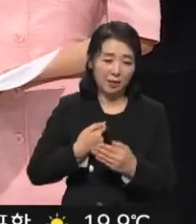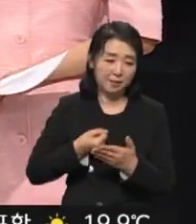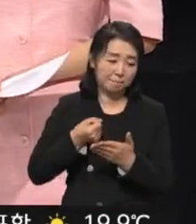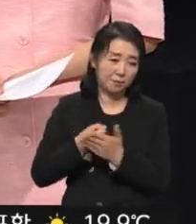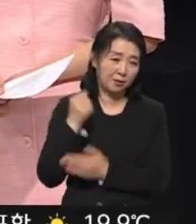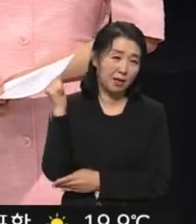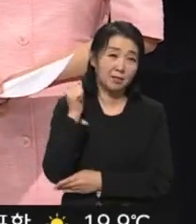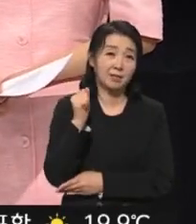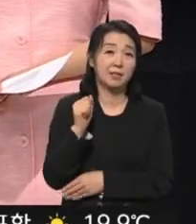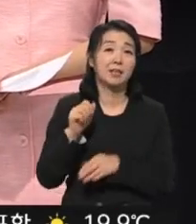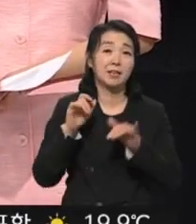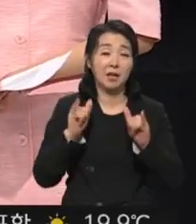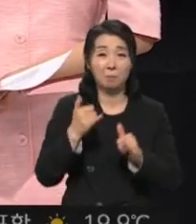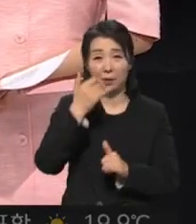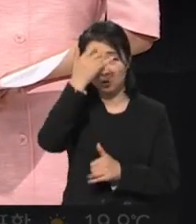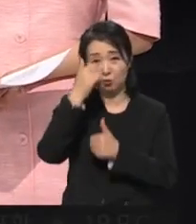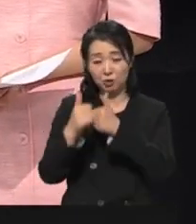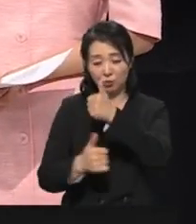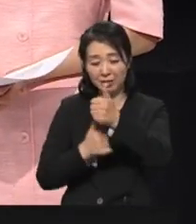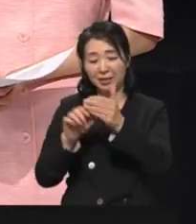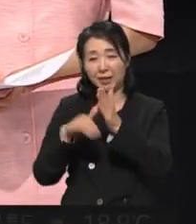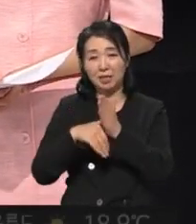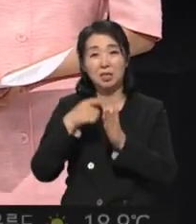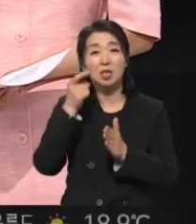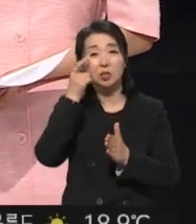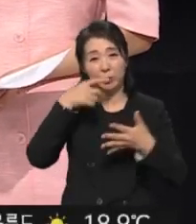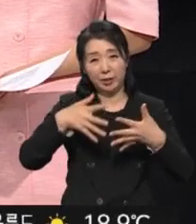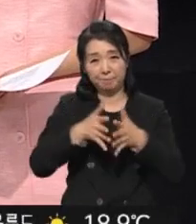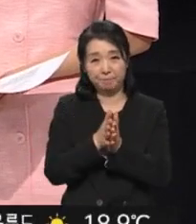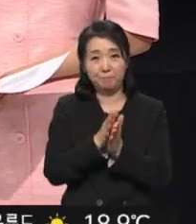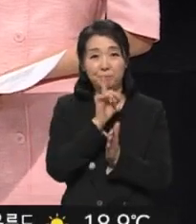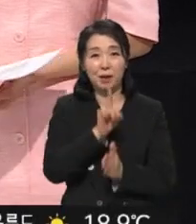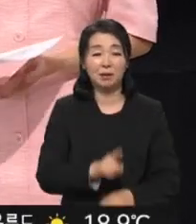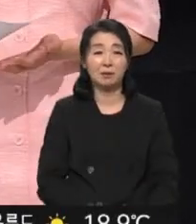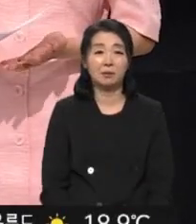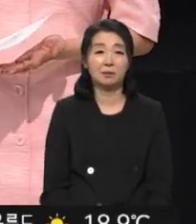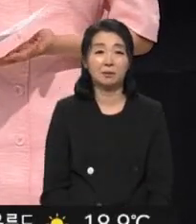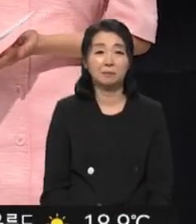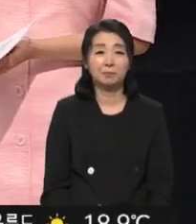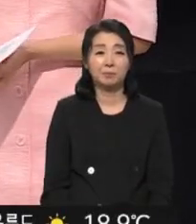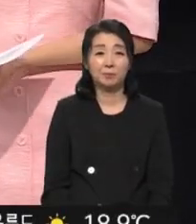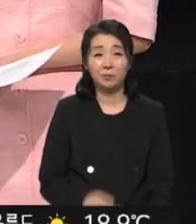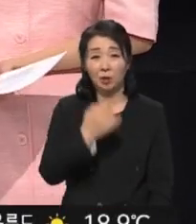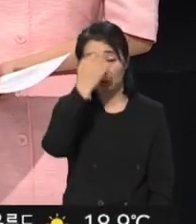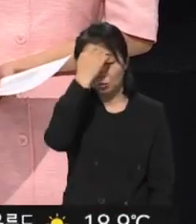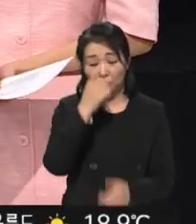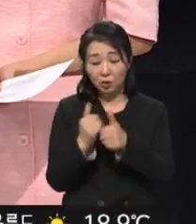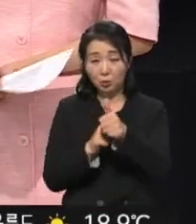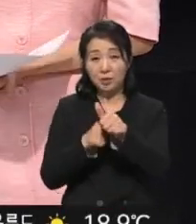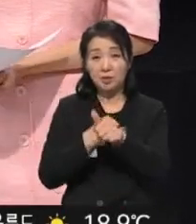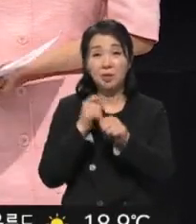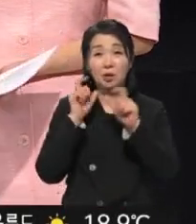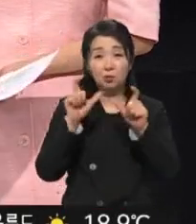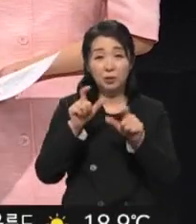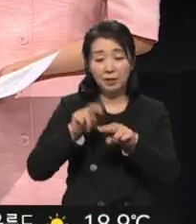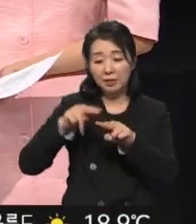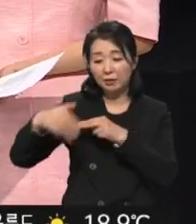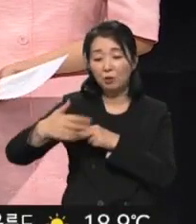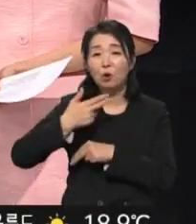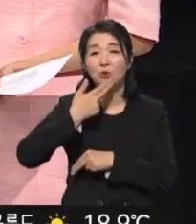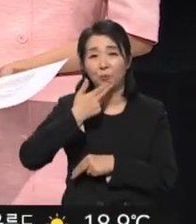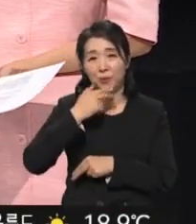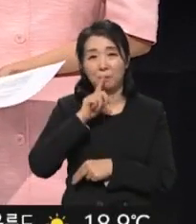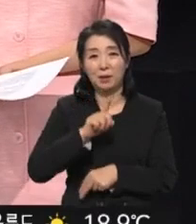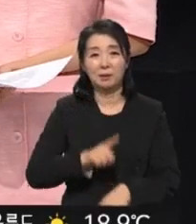싶어서 윤리위가 열릴 때까지는 전화기를 꺼뒀다고 합니다. 도리어 윤리위 징계 이후로는 사퇴 권유가 없었다고 말해